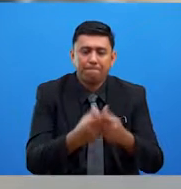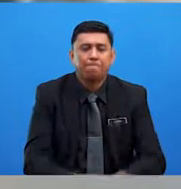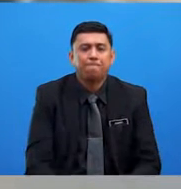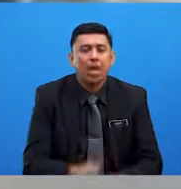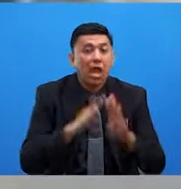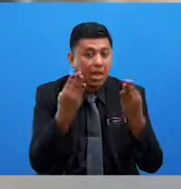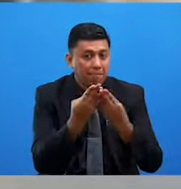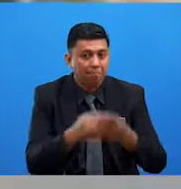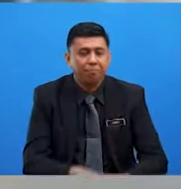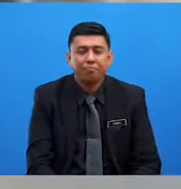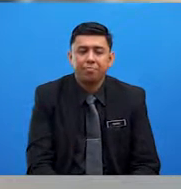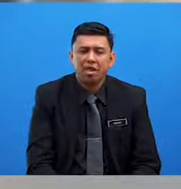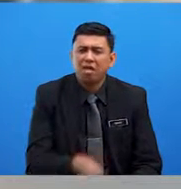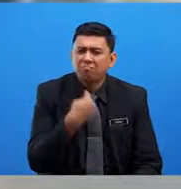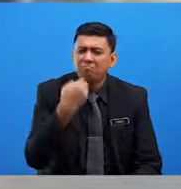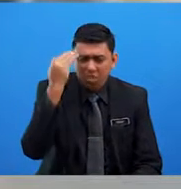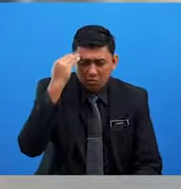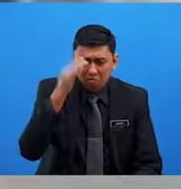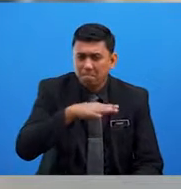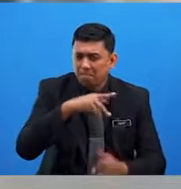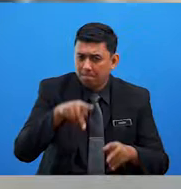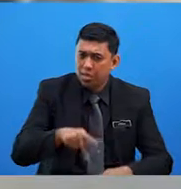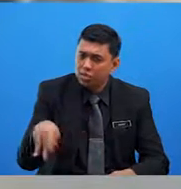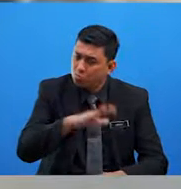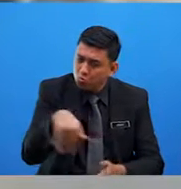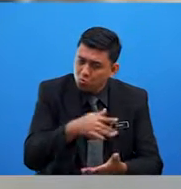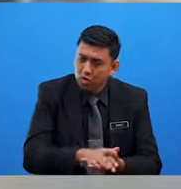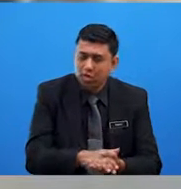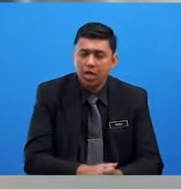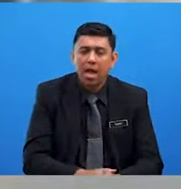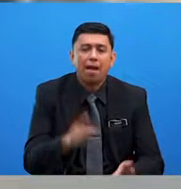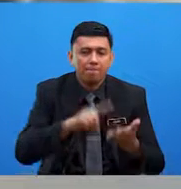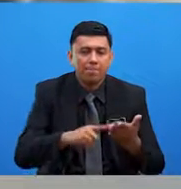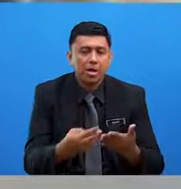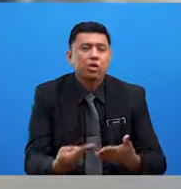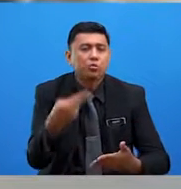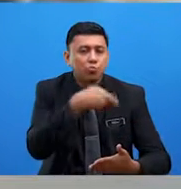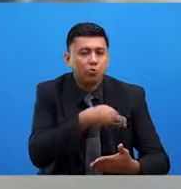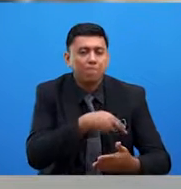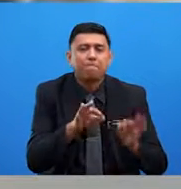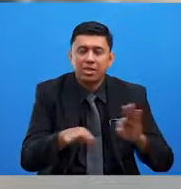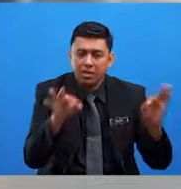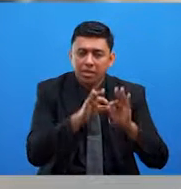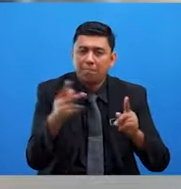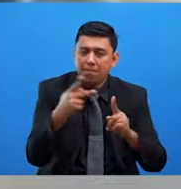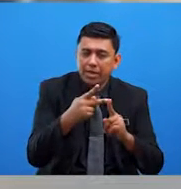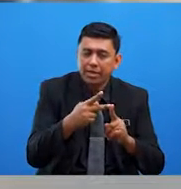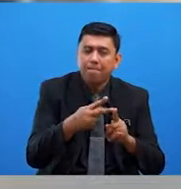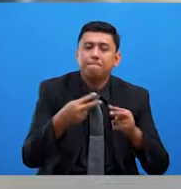Tahukah pelajar semua apakah kepentingan keuntungan kepada sesebuah